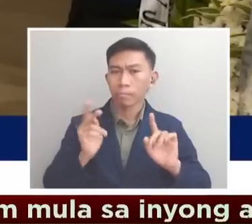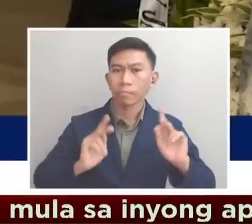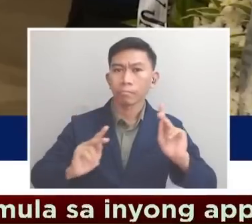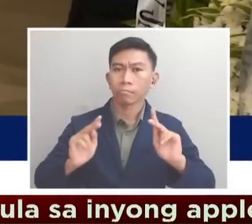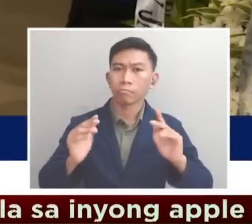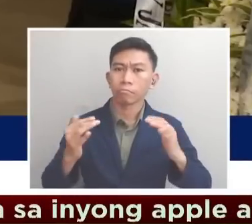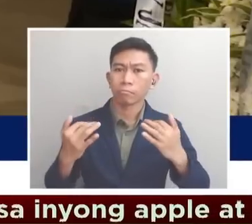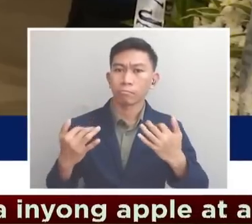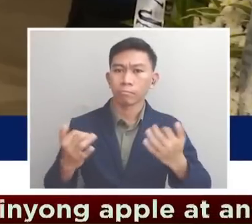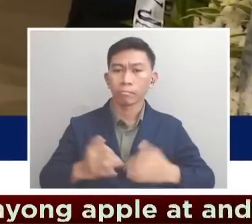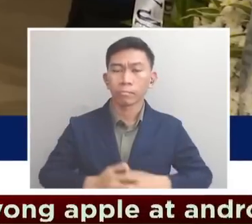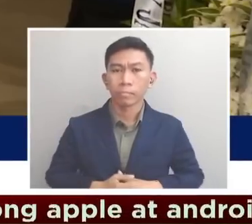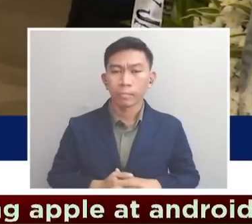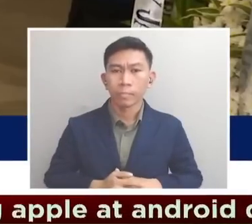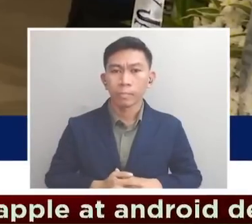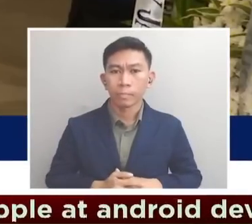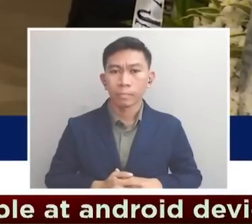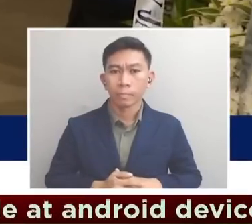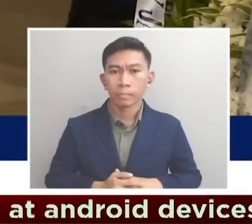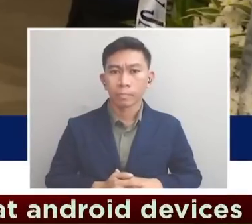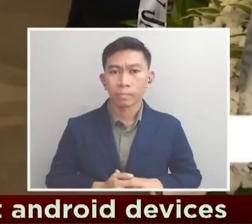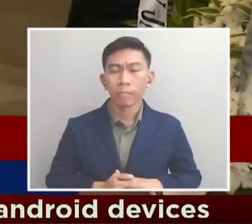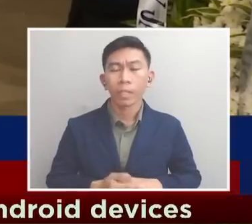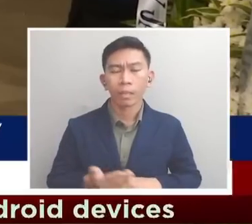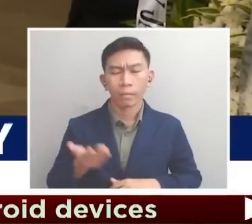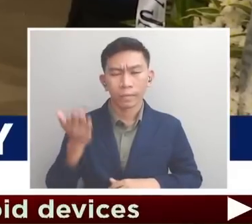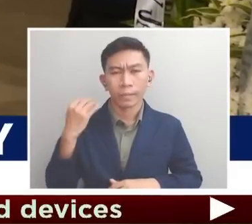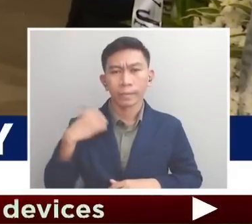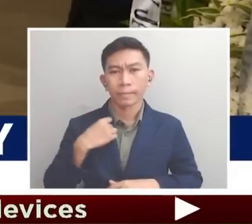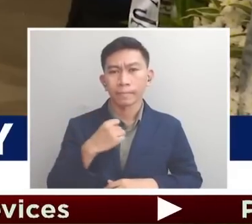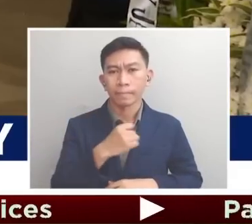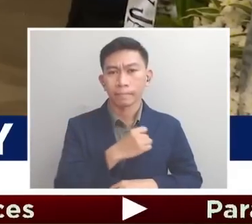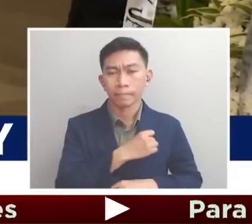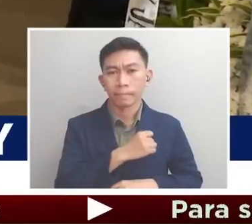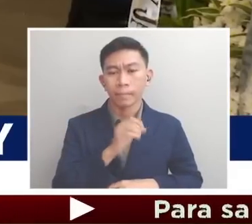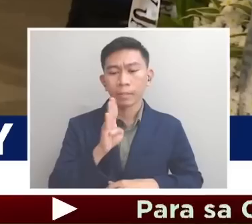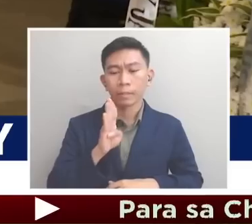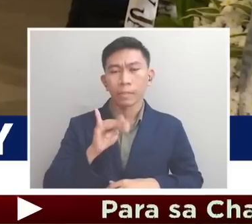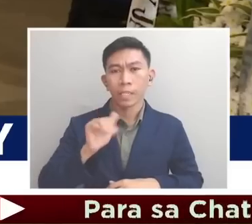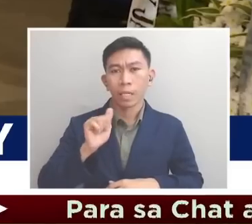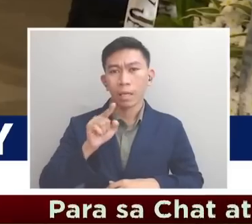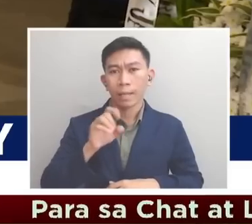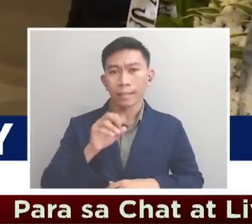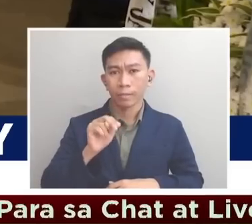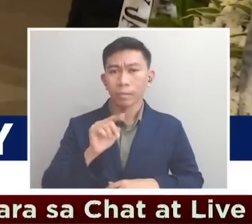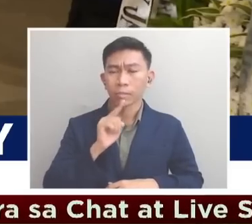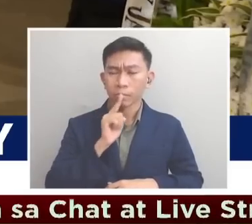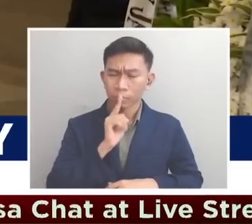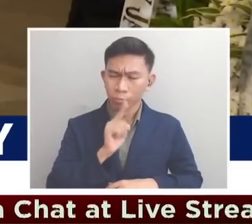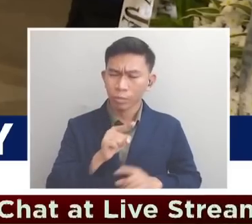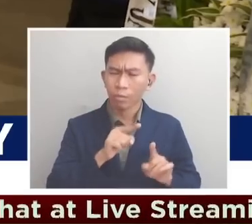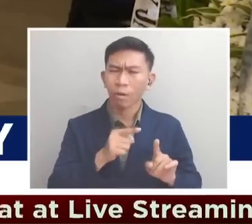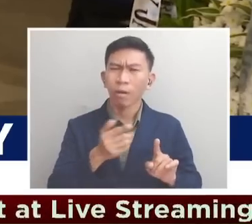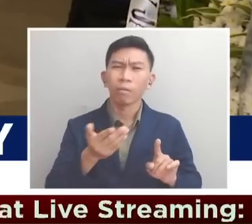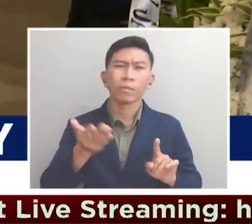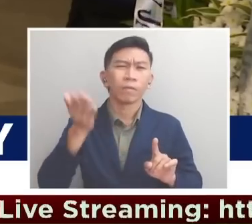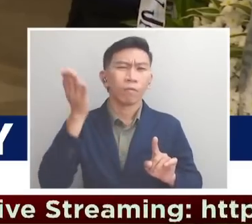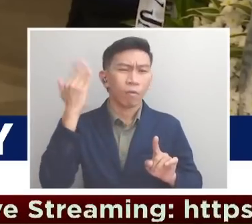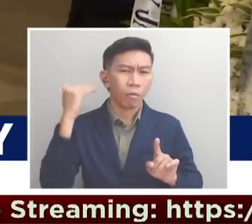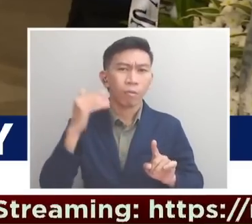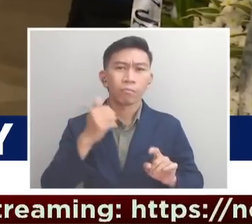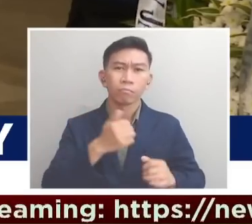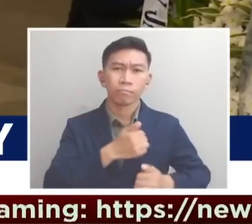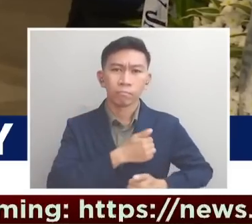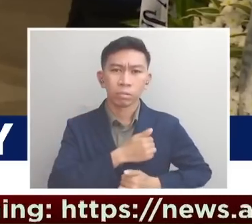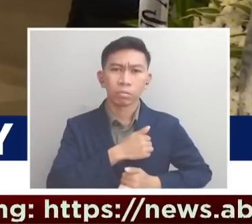Kabayan, si dating Senador Pong Biazon, unang nakilala talaga bilang isang sundalo na nanguna nga doon sa paglaban sa mga